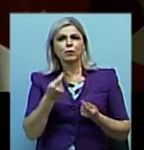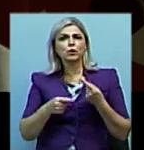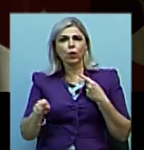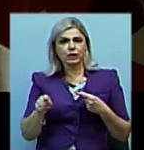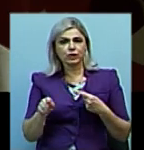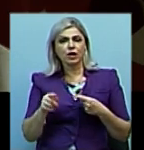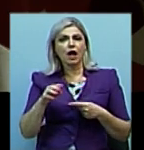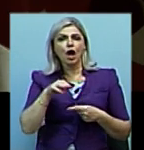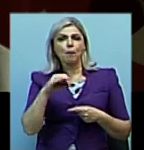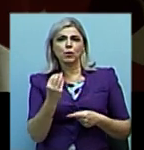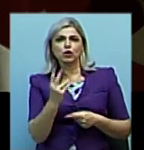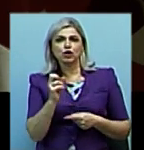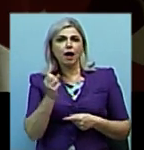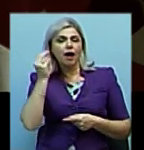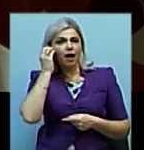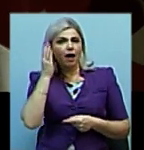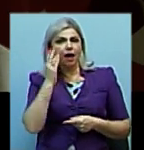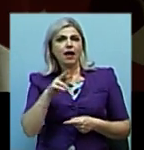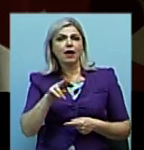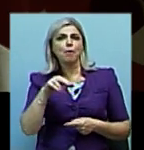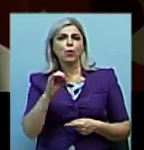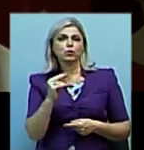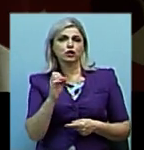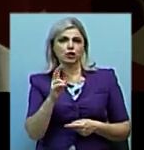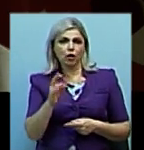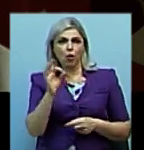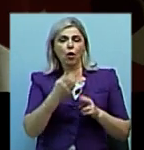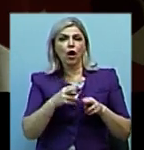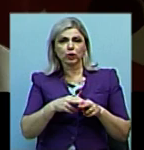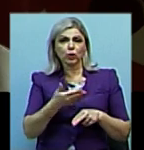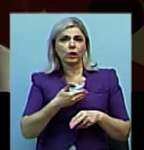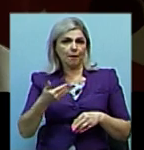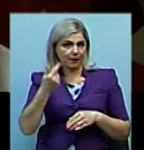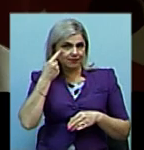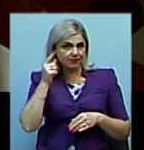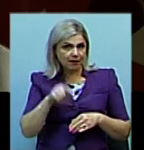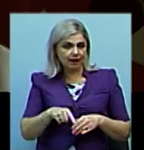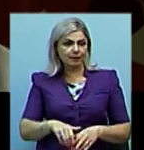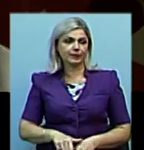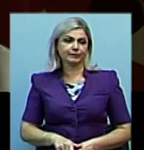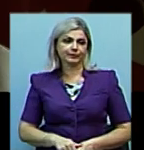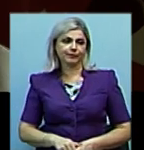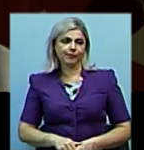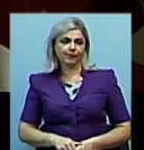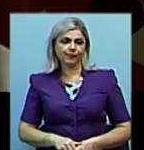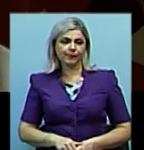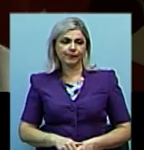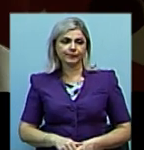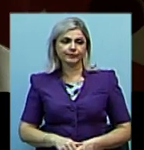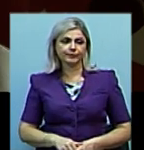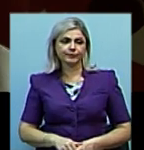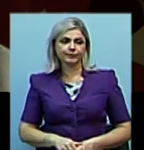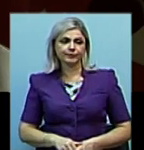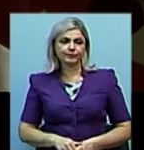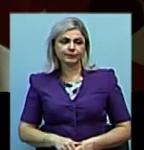Мішки Япончика в тому плані, якого ми знаємо. А то і 10. Для постановки я взяв розповідь «Захід». Відома розповідь